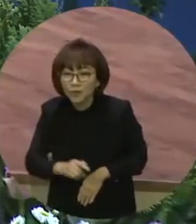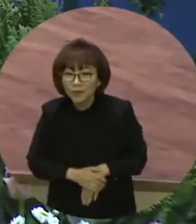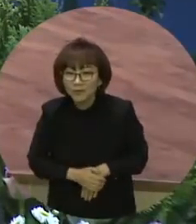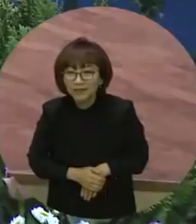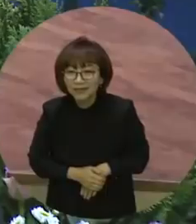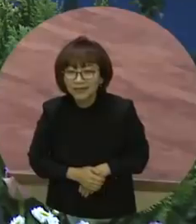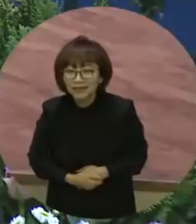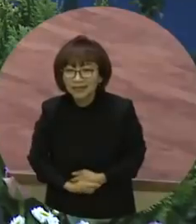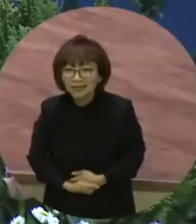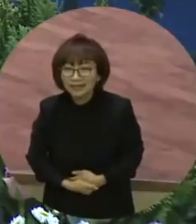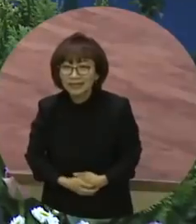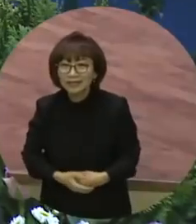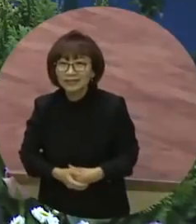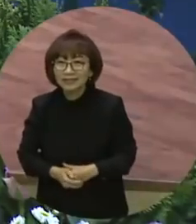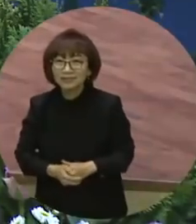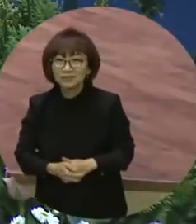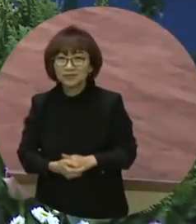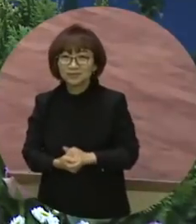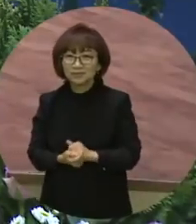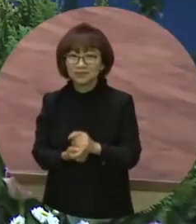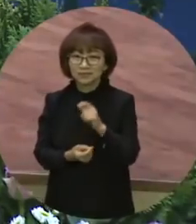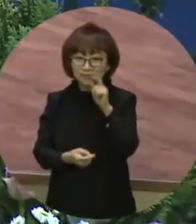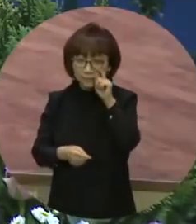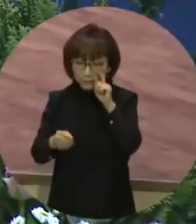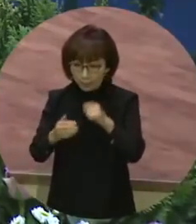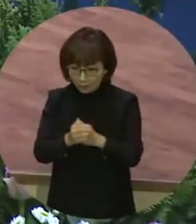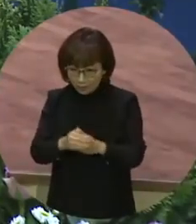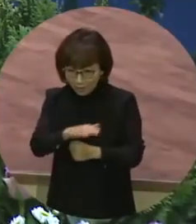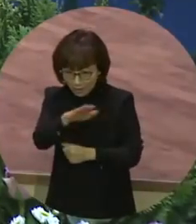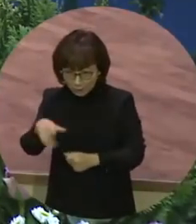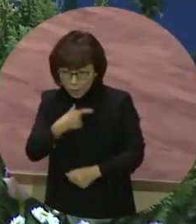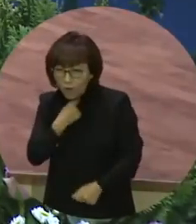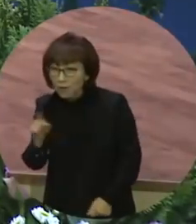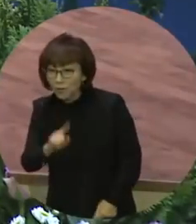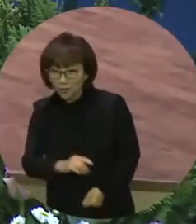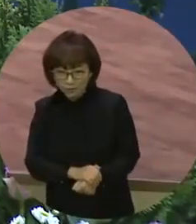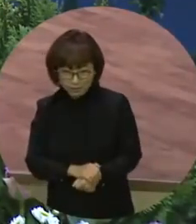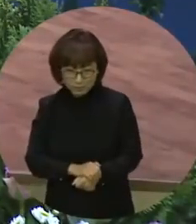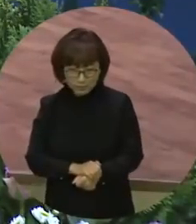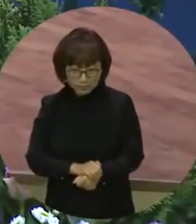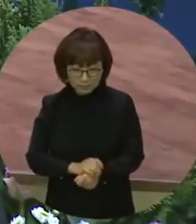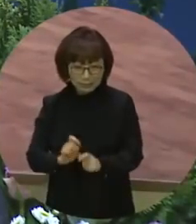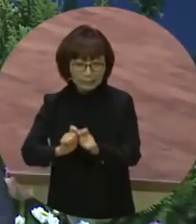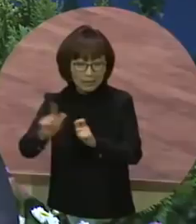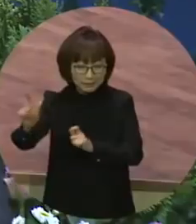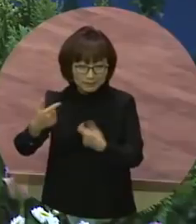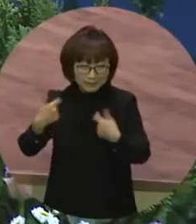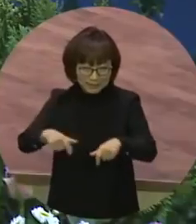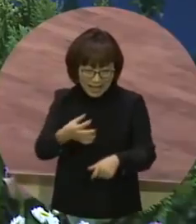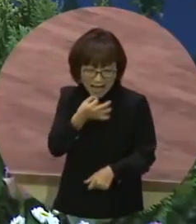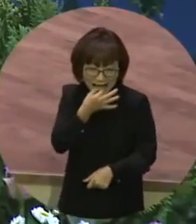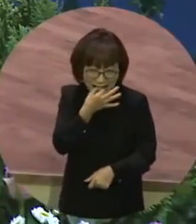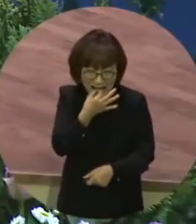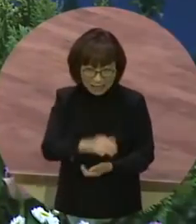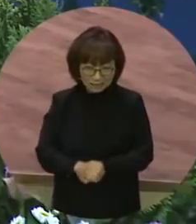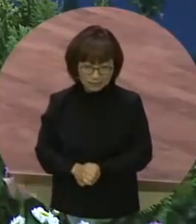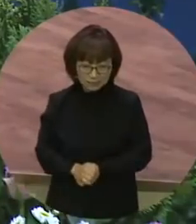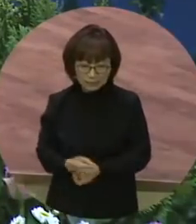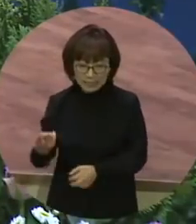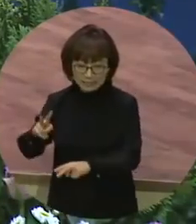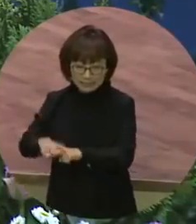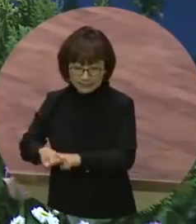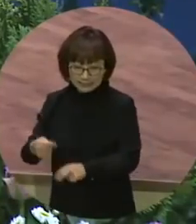참 미안하지요. 교회에서 똑같은 짓을 해요. 창세기 3장 1장 11장이. 늘 자리에서 늘 돈